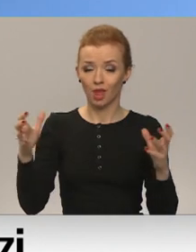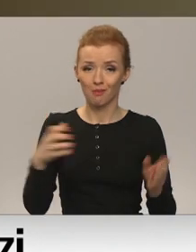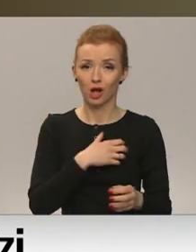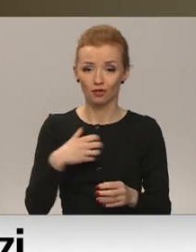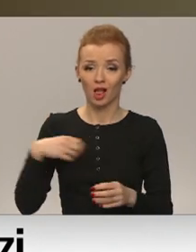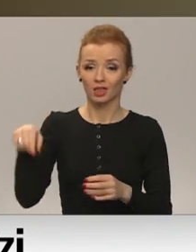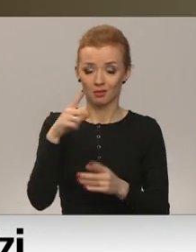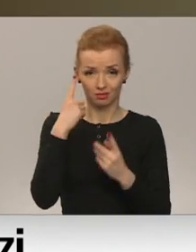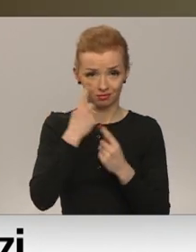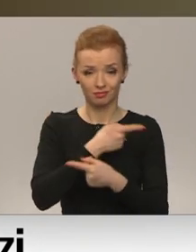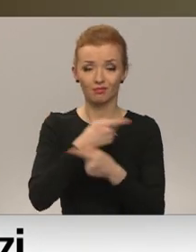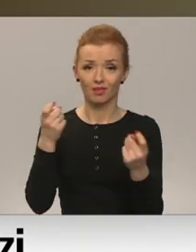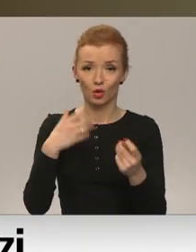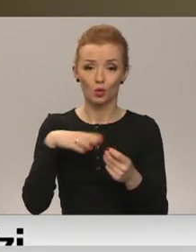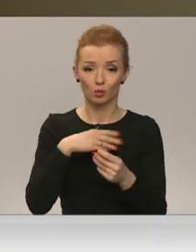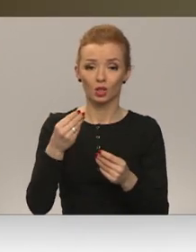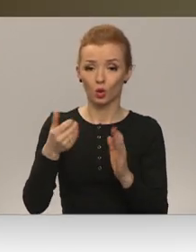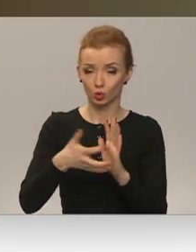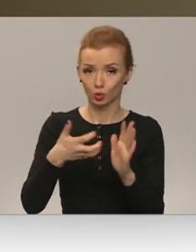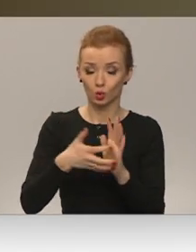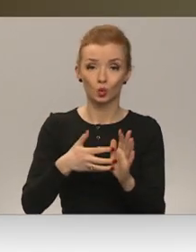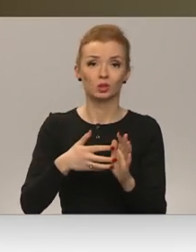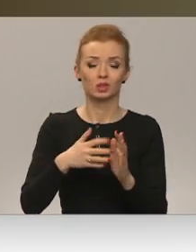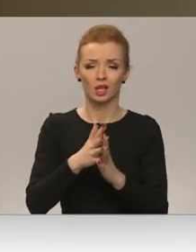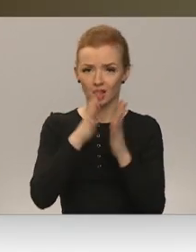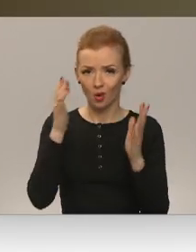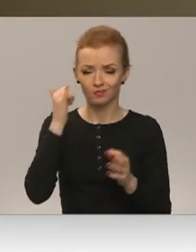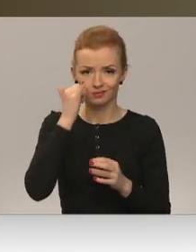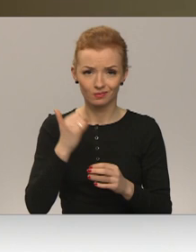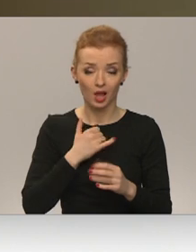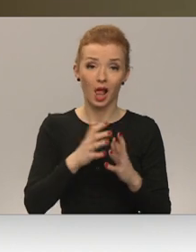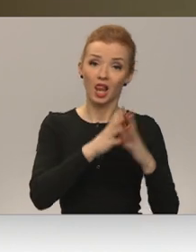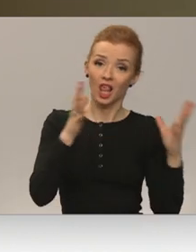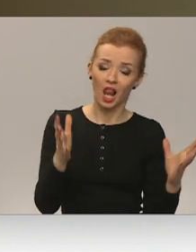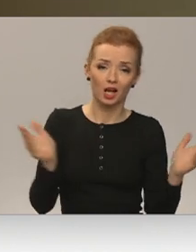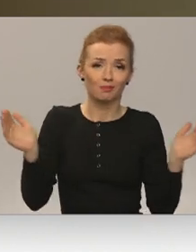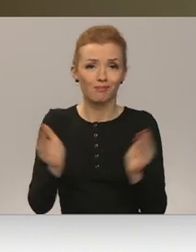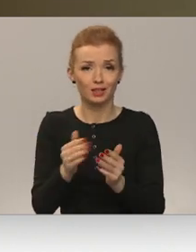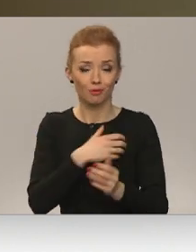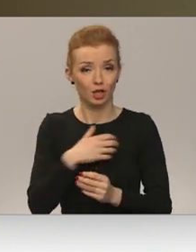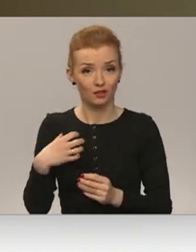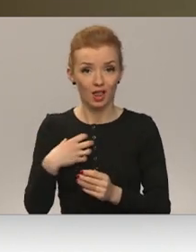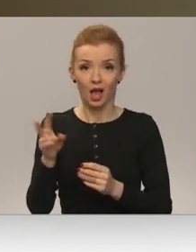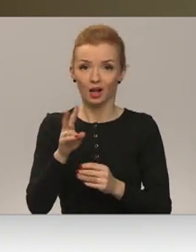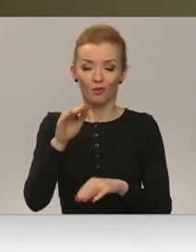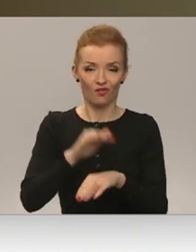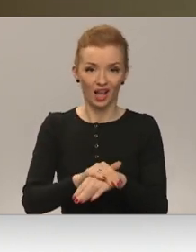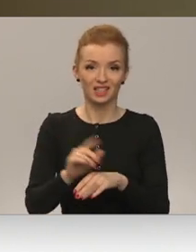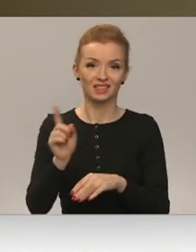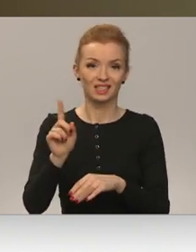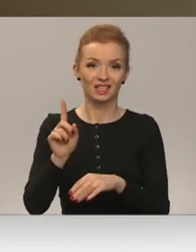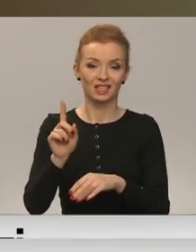trūks. Mums ir bijušas sarunas un zvanīšas ir vairākas, gan lielākas pašvaldības, gan mazākas. Tiem, kam ir būtībā visiem, kam